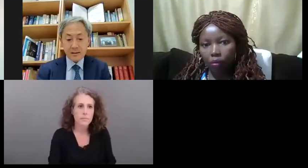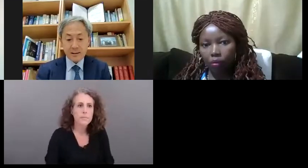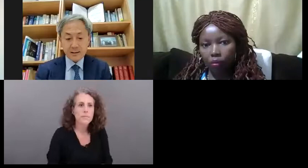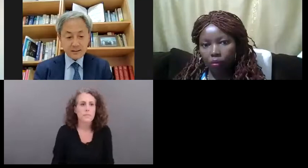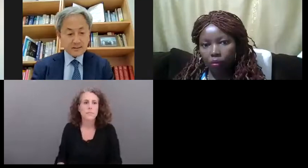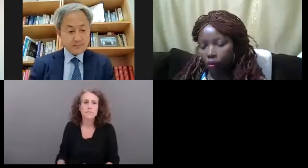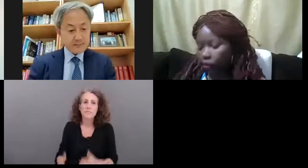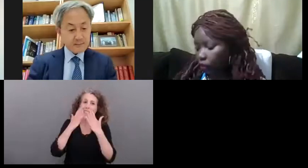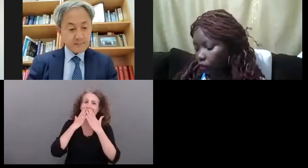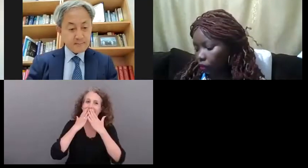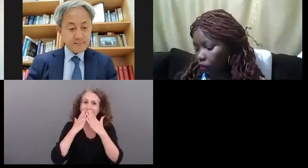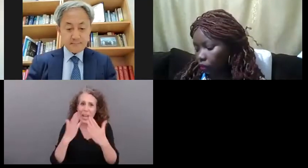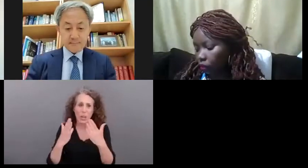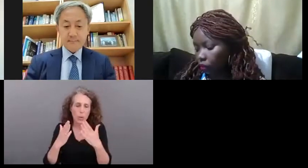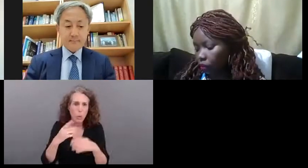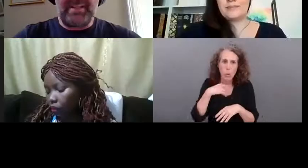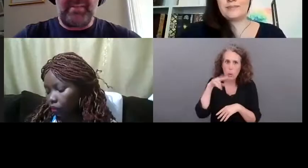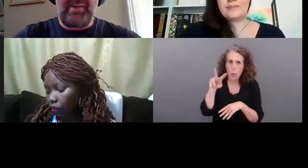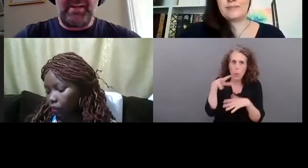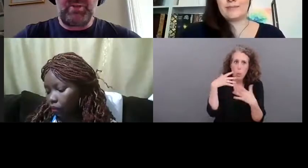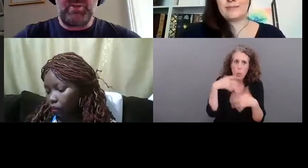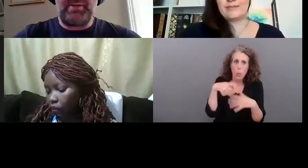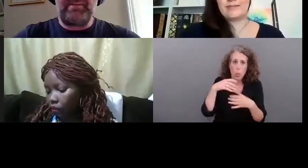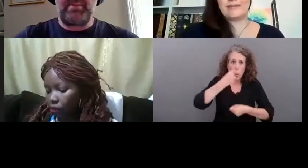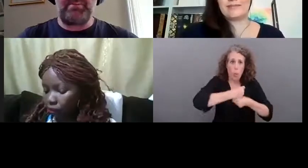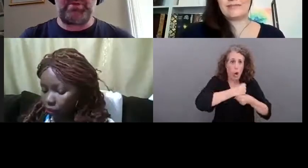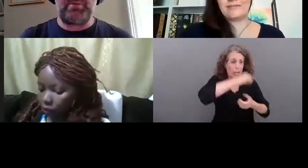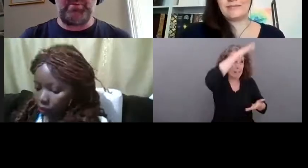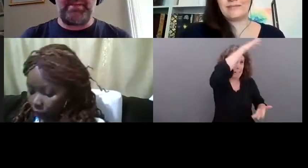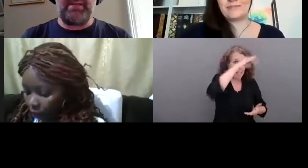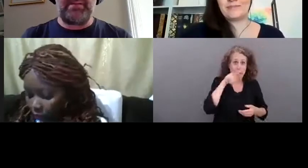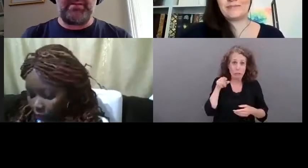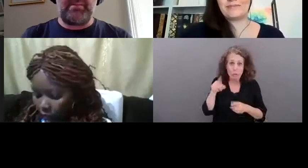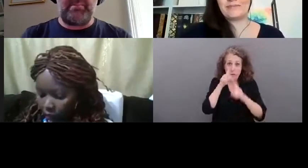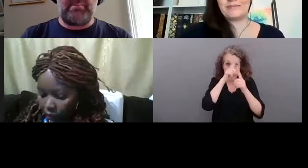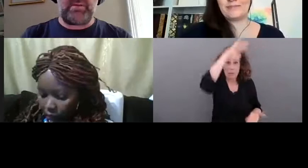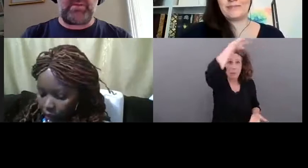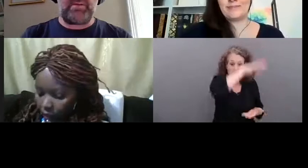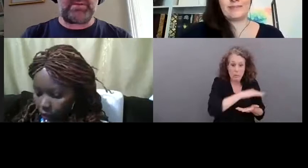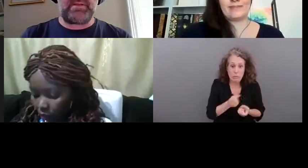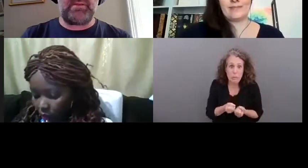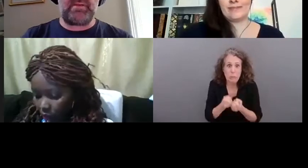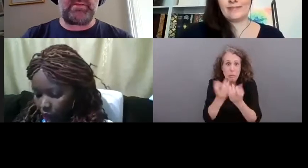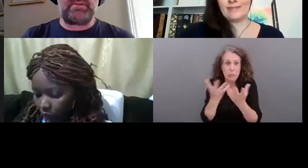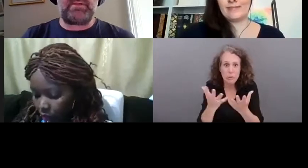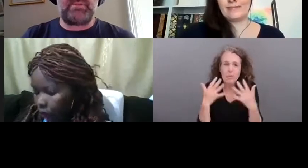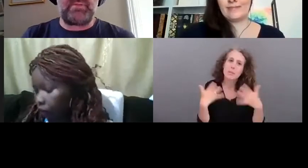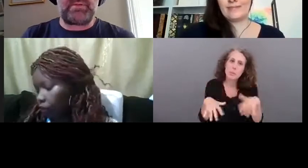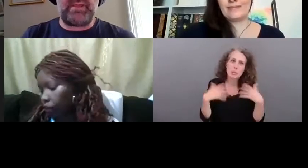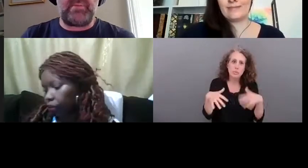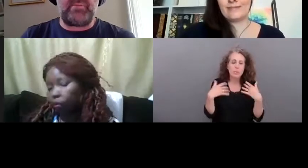Merci beaucoup, Mohamed. Merci pour tout le travail que vous avez résumé très rapidement. Je suis